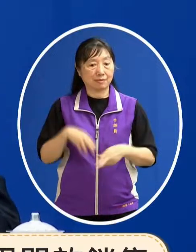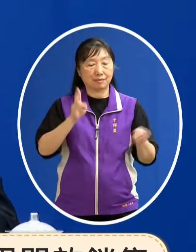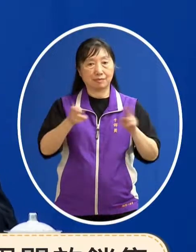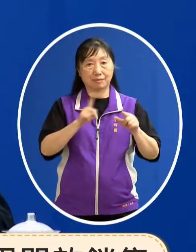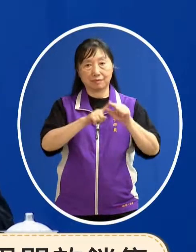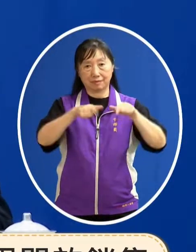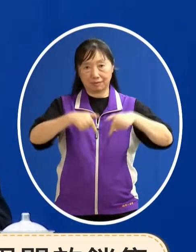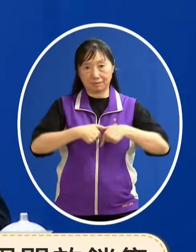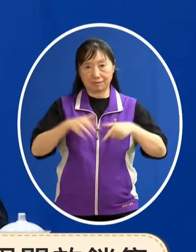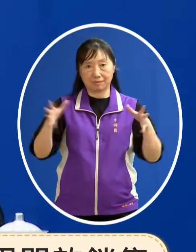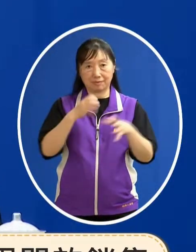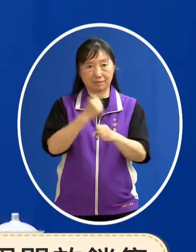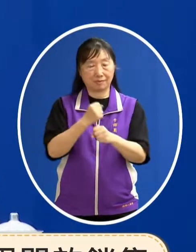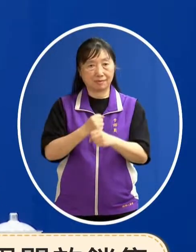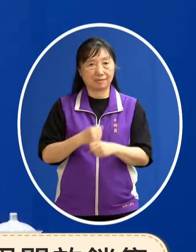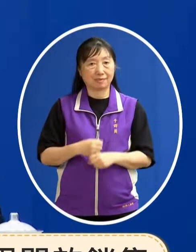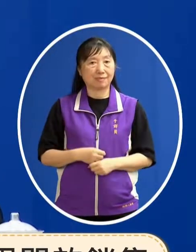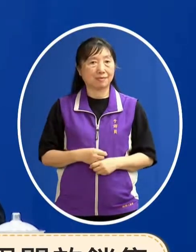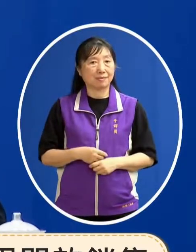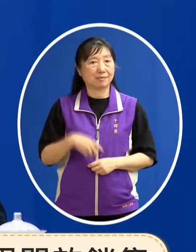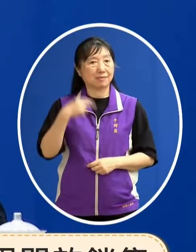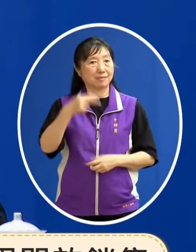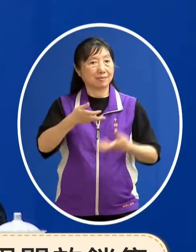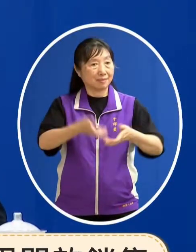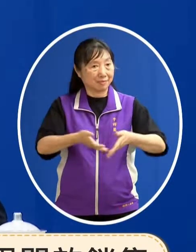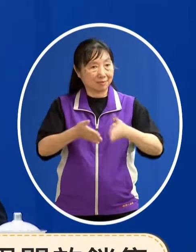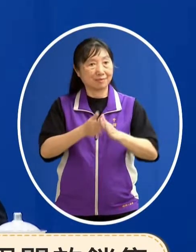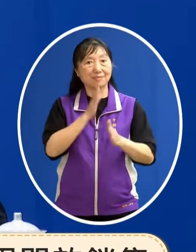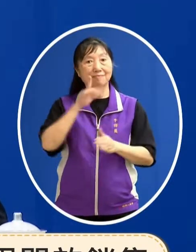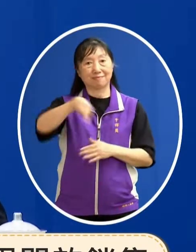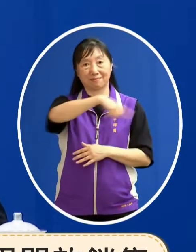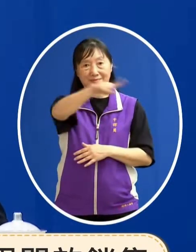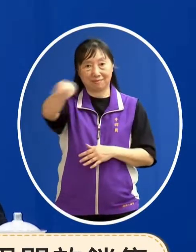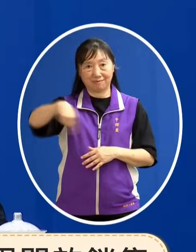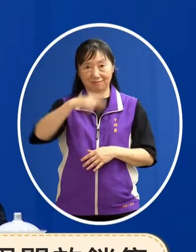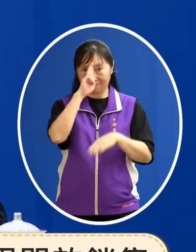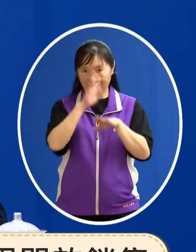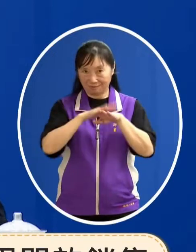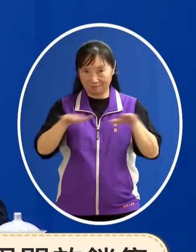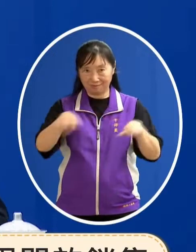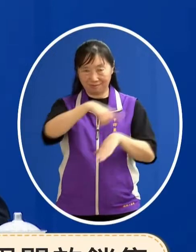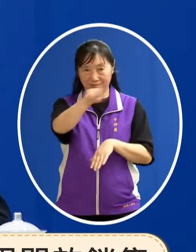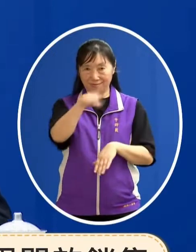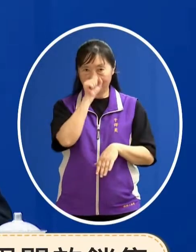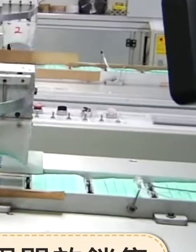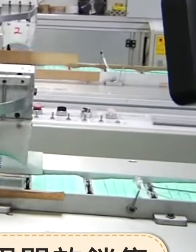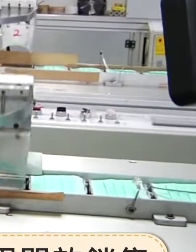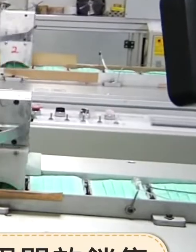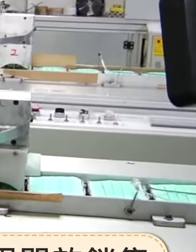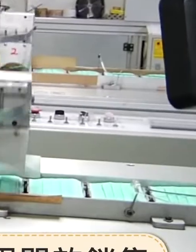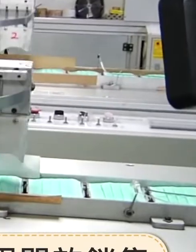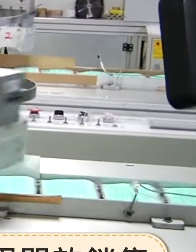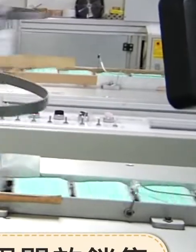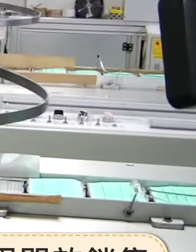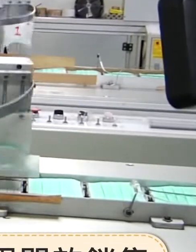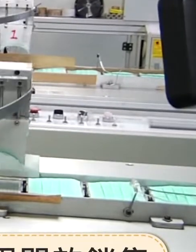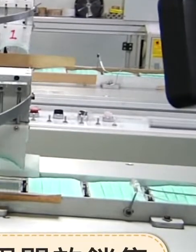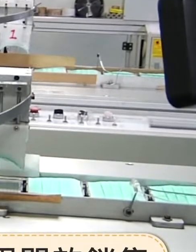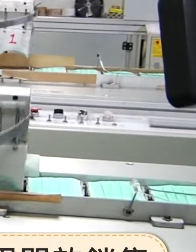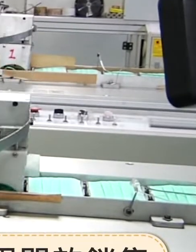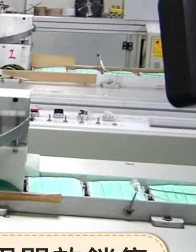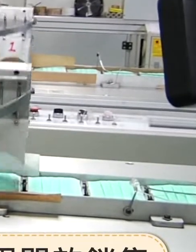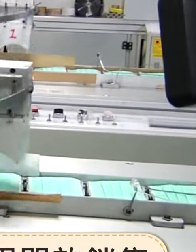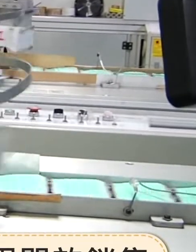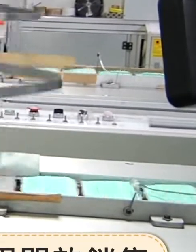税应付完成的。对中央厨艺意思，随当日天涯增强800分炸以外，其他量厂商做的自由做